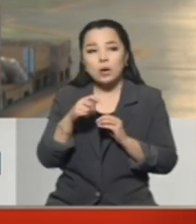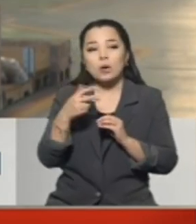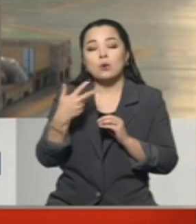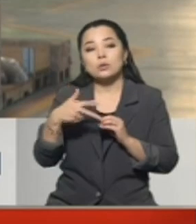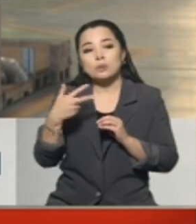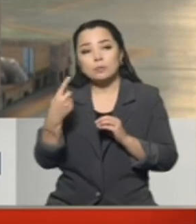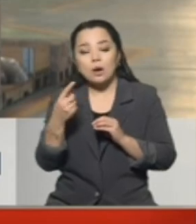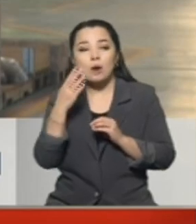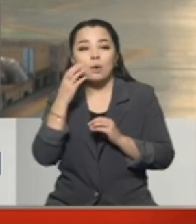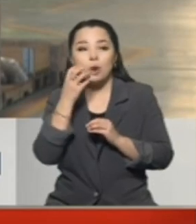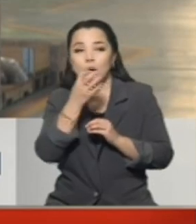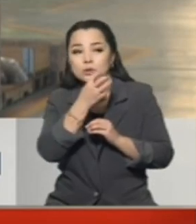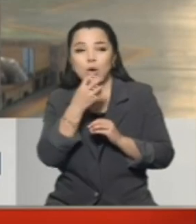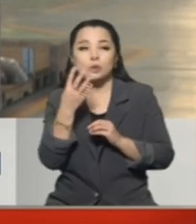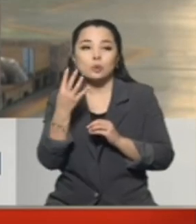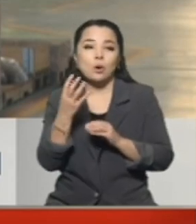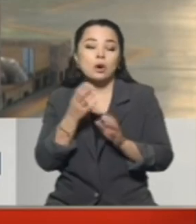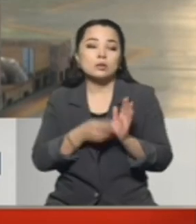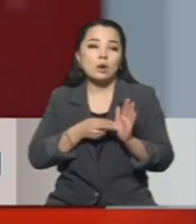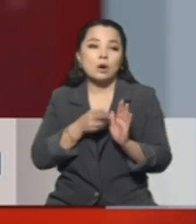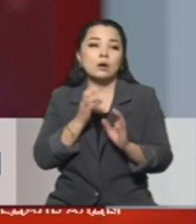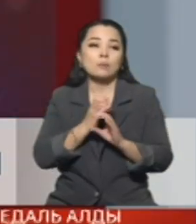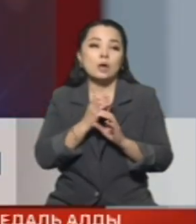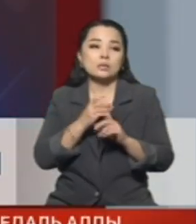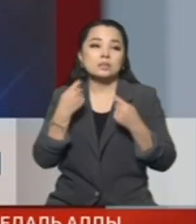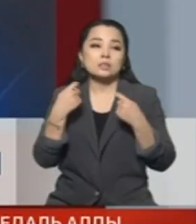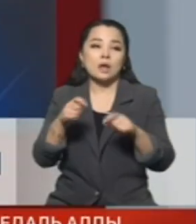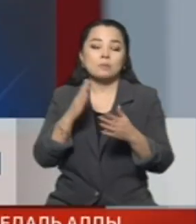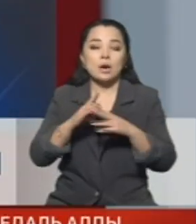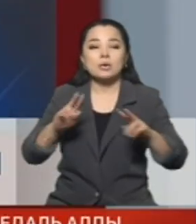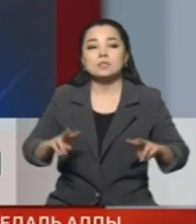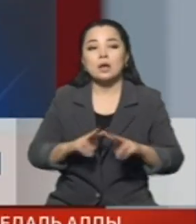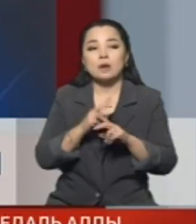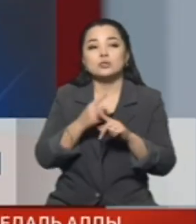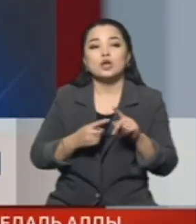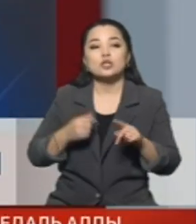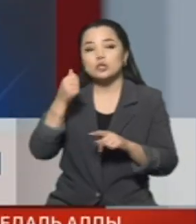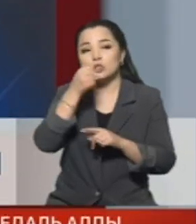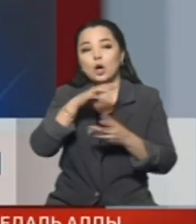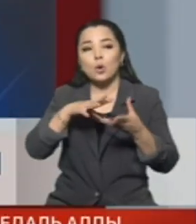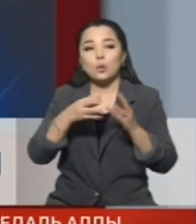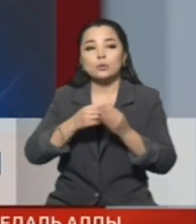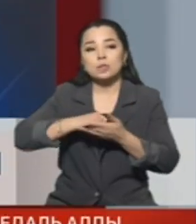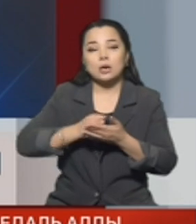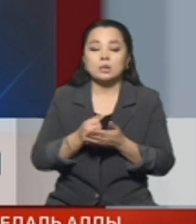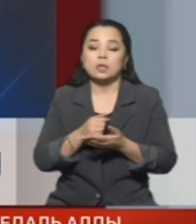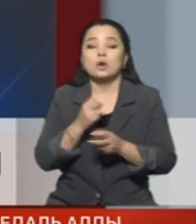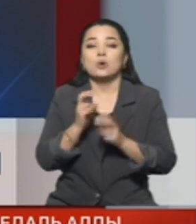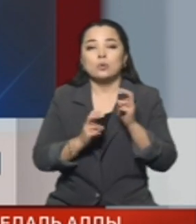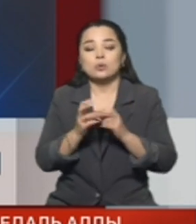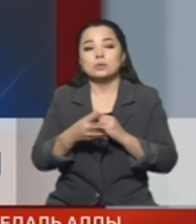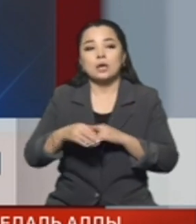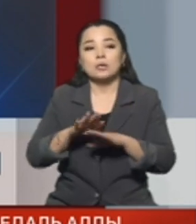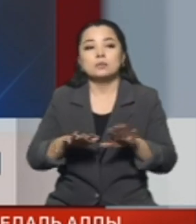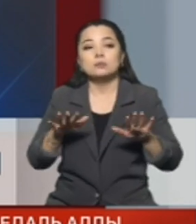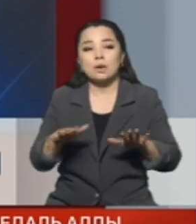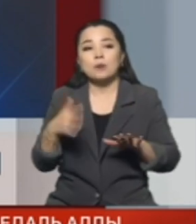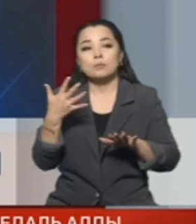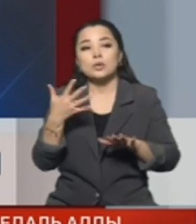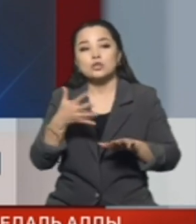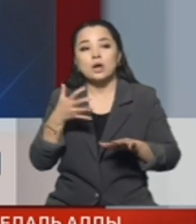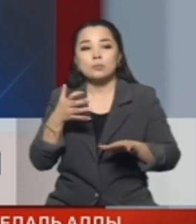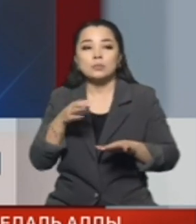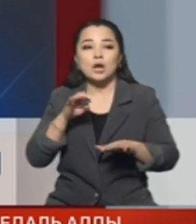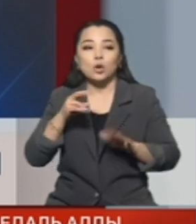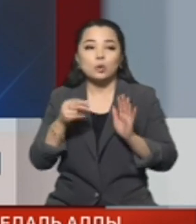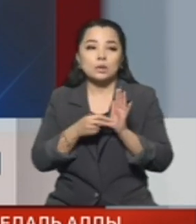және Монголияға 4 локомотив саттық. Астанада бірінші жарты жылдықтың қорытындысы бойынша жалпы өңірлік өнім көлемі 5,5